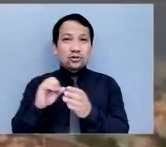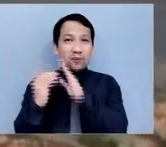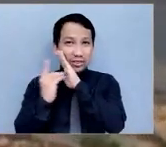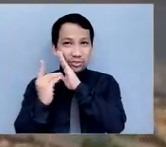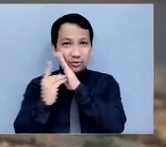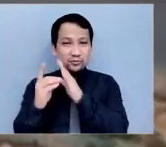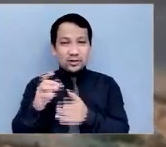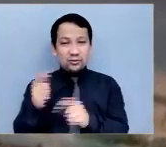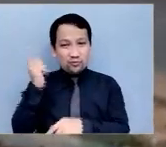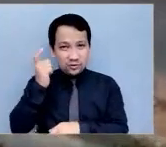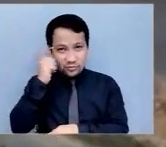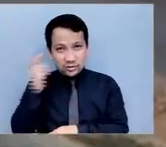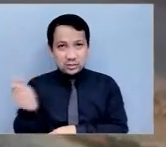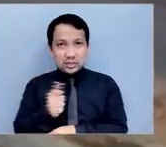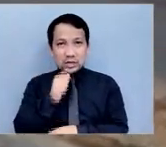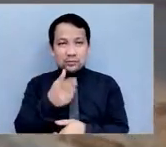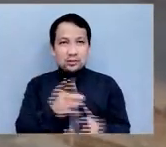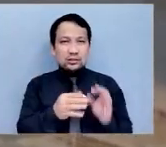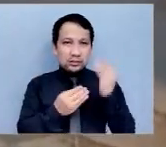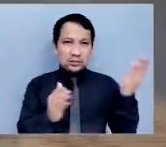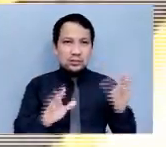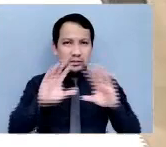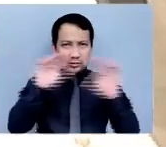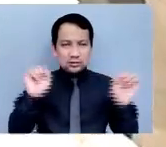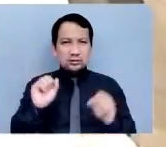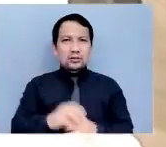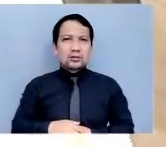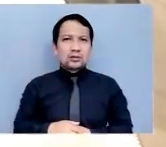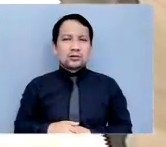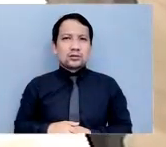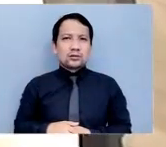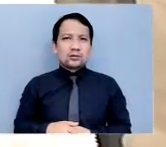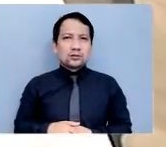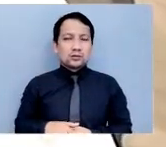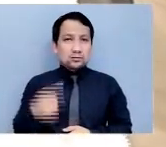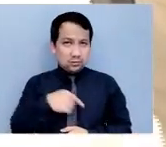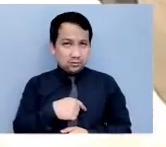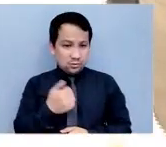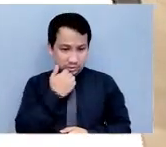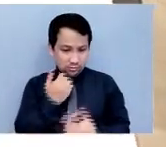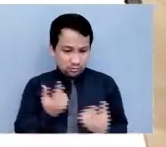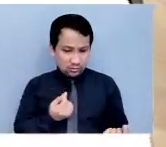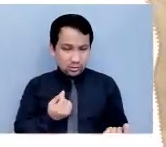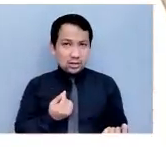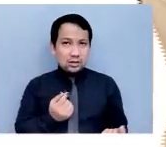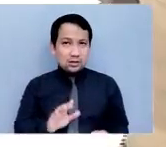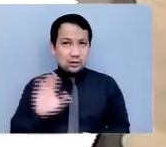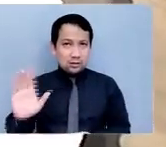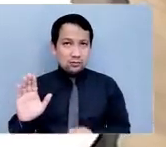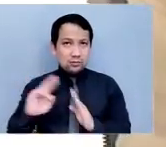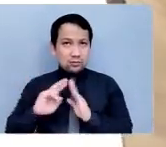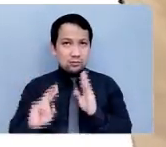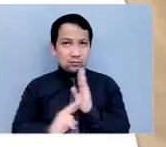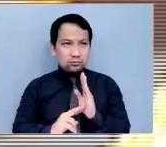sa residency law ng Kuwait. Pero giit ng Pangulo. Sinasabi nila may paglalabag daw tayo sa kanilang mga rules, wala namang